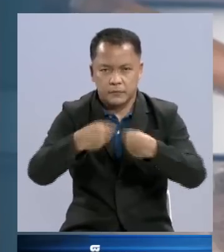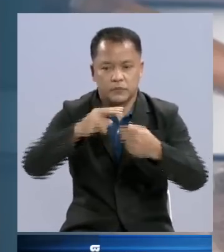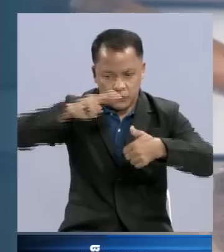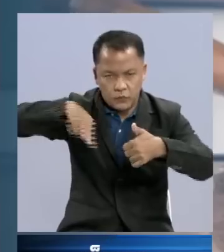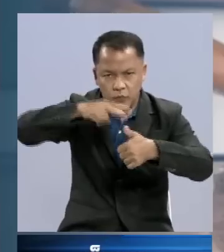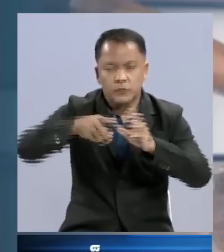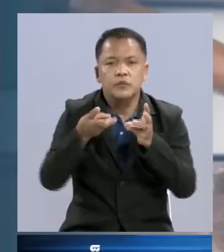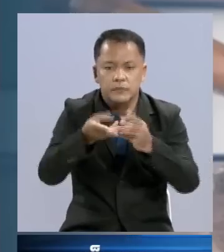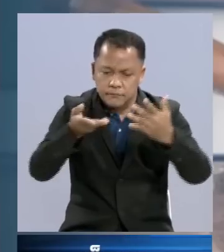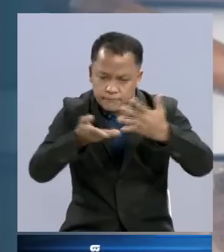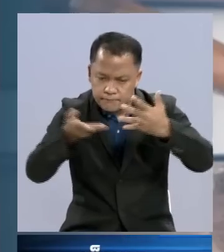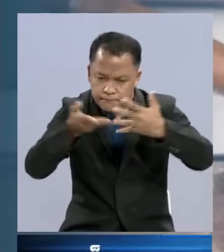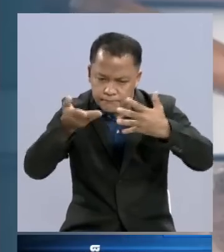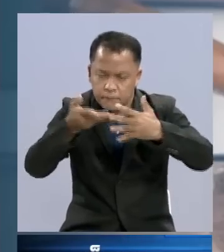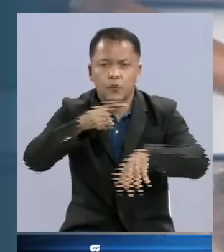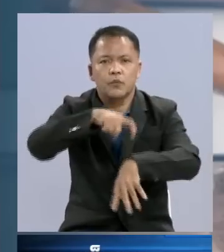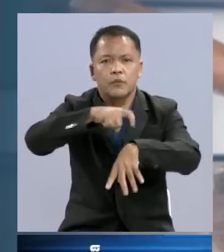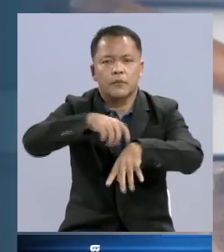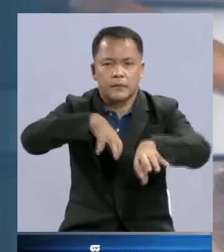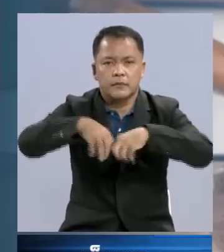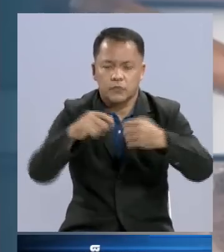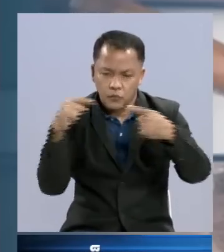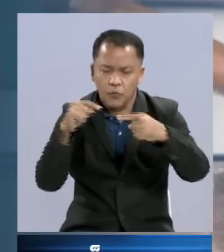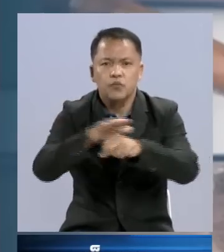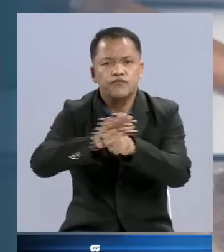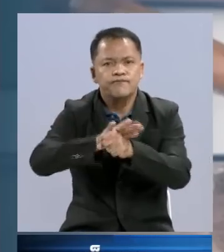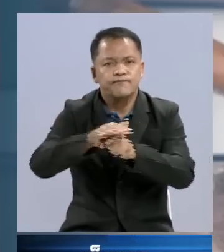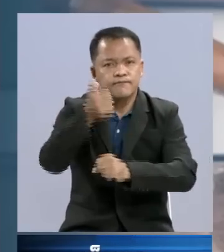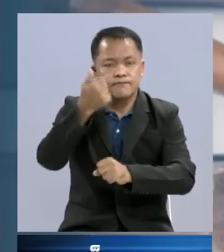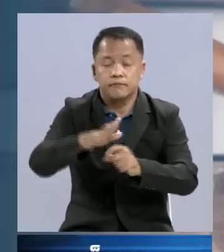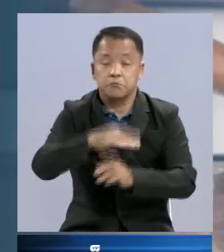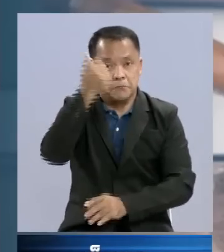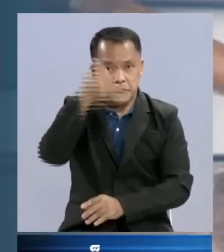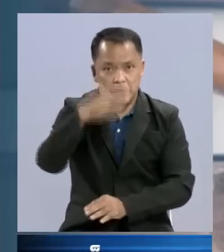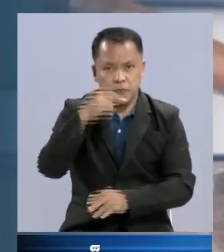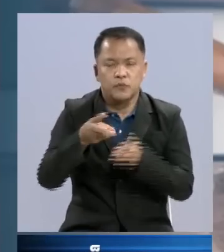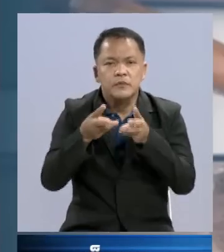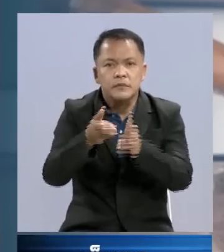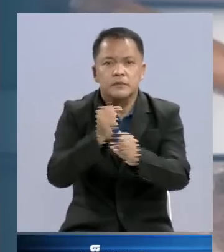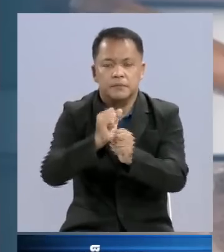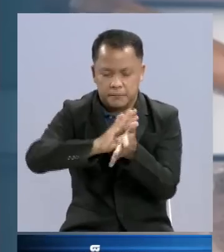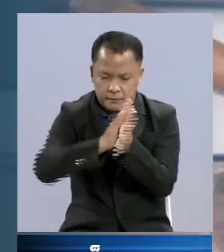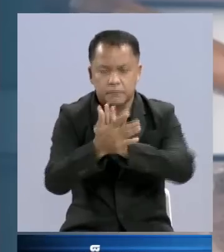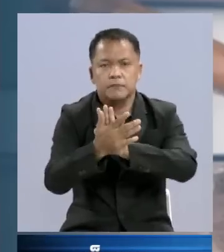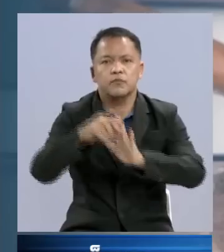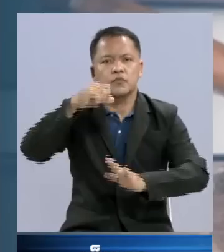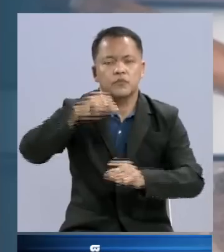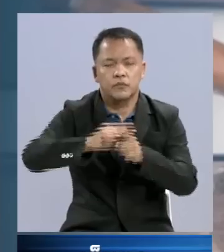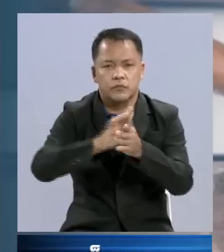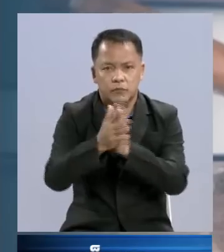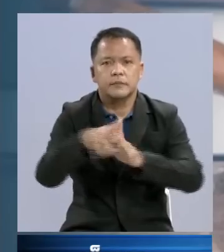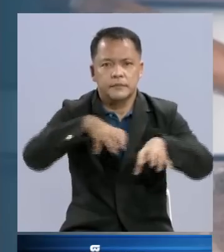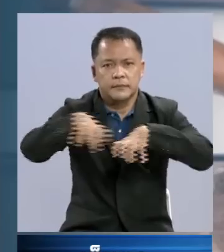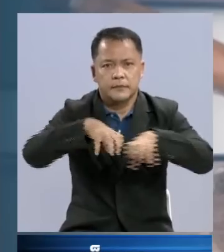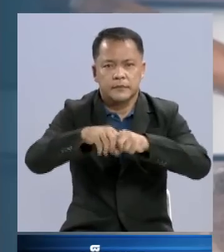วจสอบขั้นตอนระยะเวลาดำเนินงานว่าเหมาะสมหรือไม่ถ้าไม่เหมาะสมก็ให้มีมาตรการปรับปรุงนะฮะอย่างน้อยต้องด